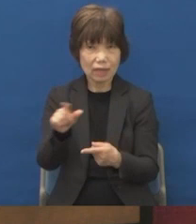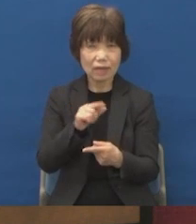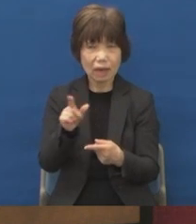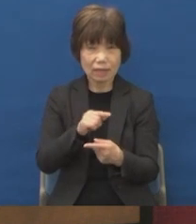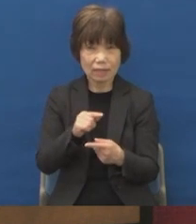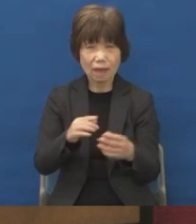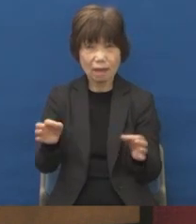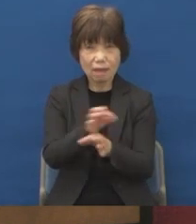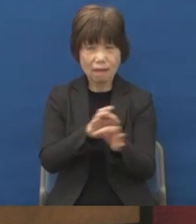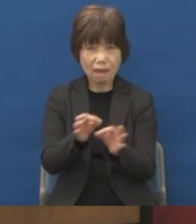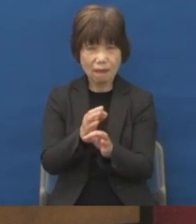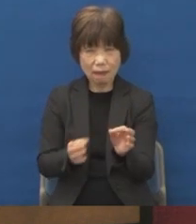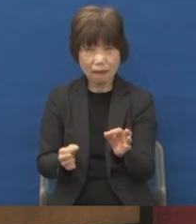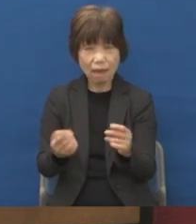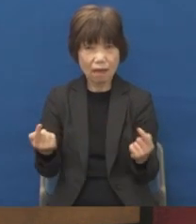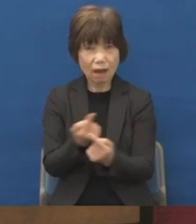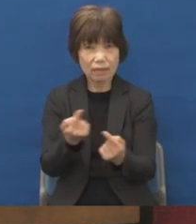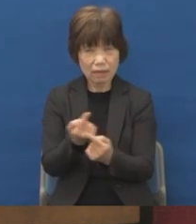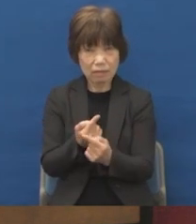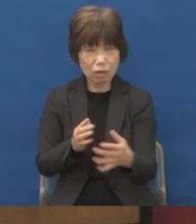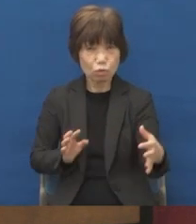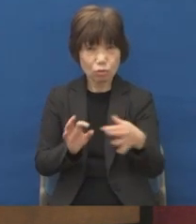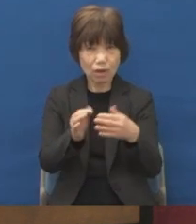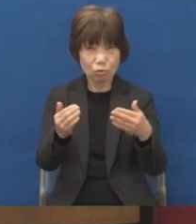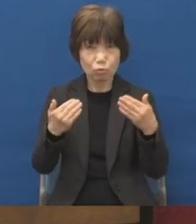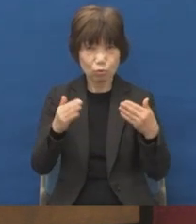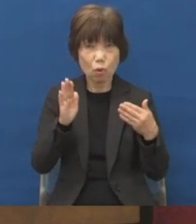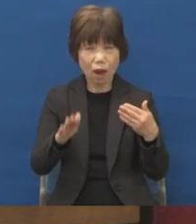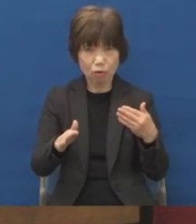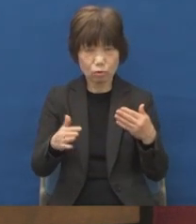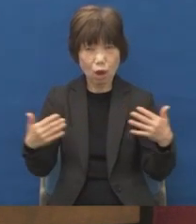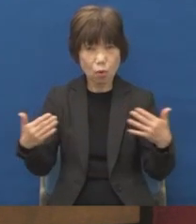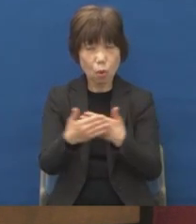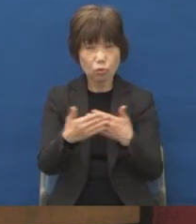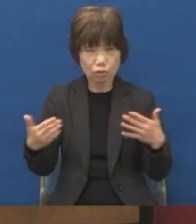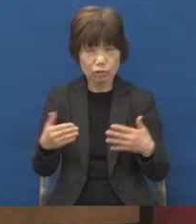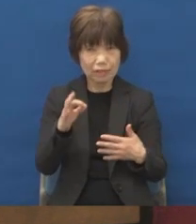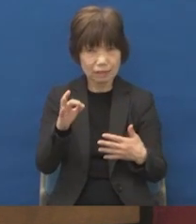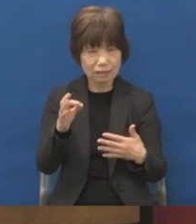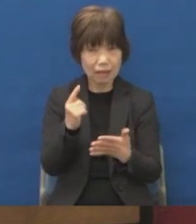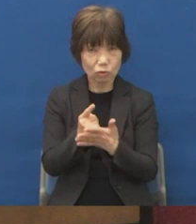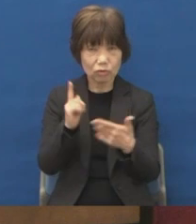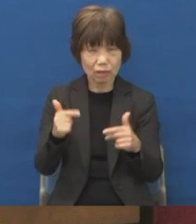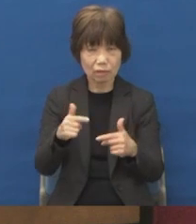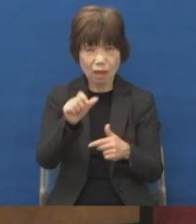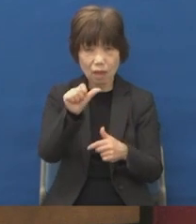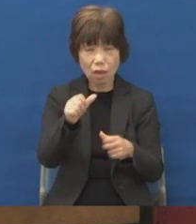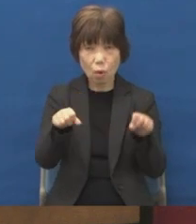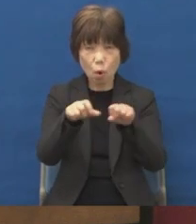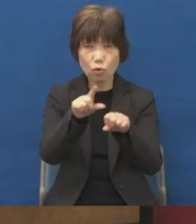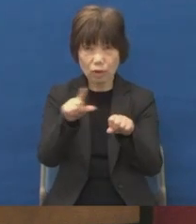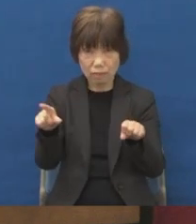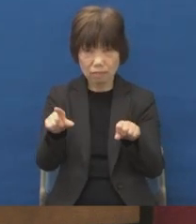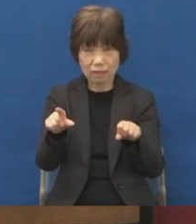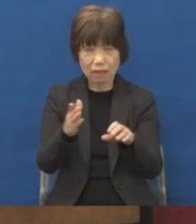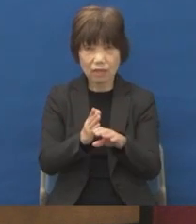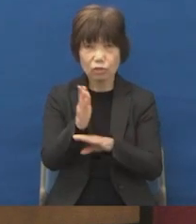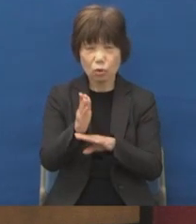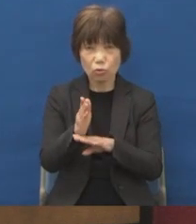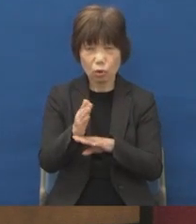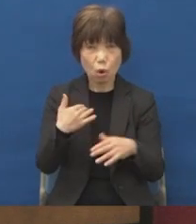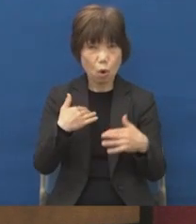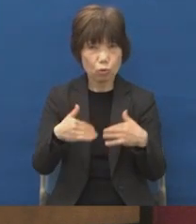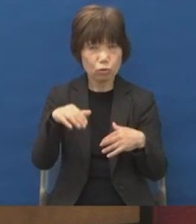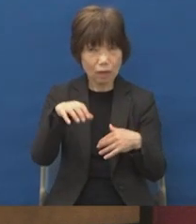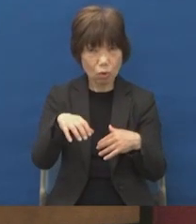であります。また運賃収入以外の収入として5億円以上を超えるふるさと納税の収入があることを